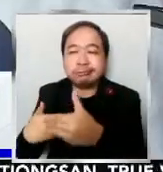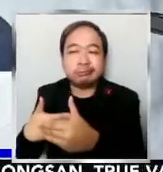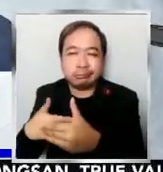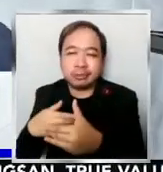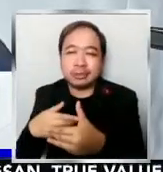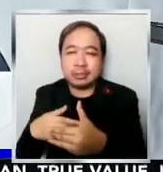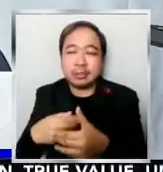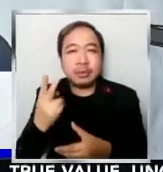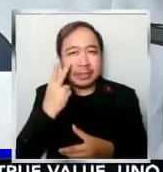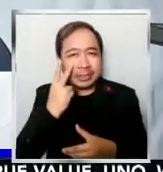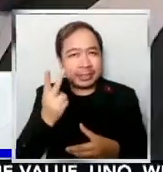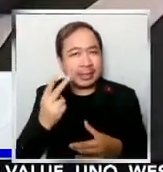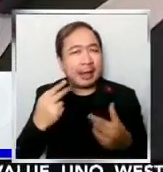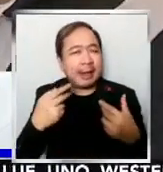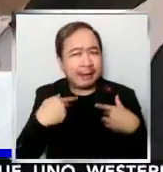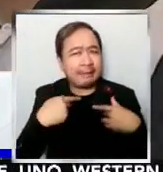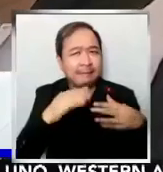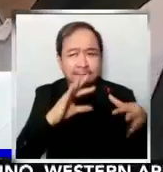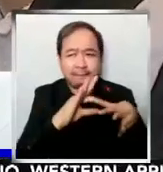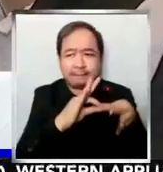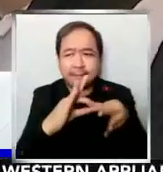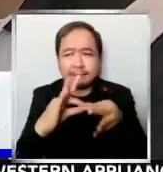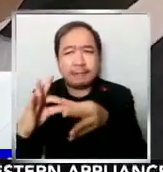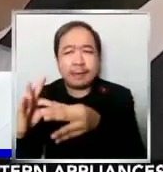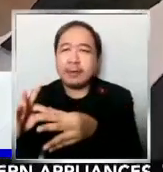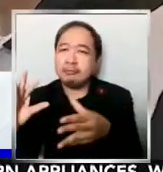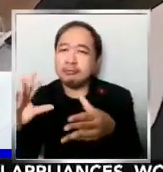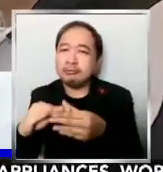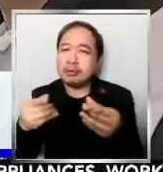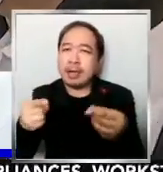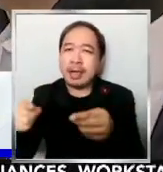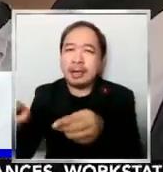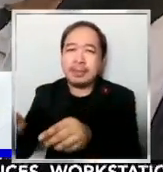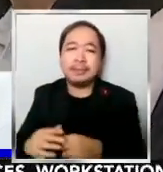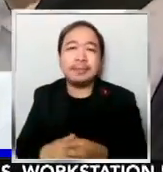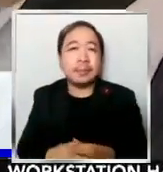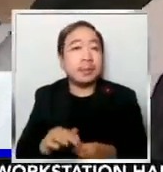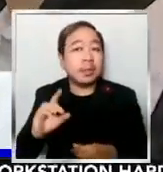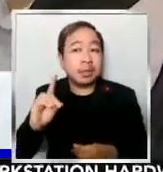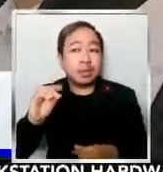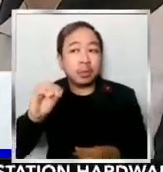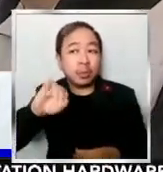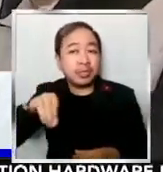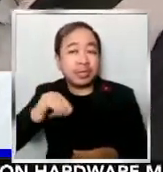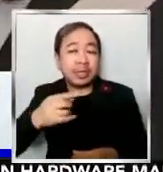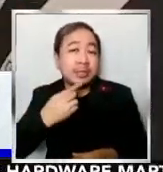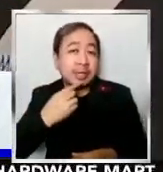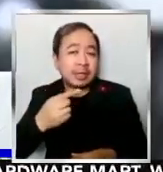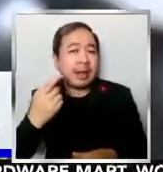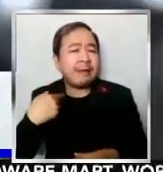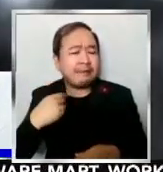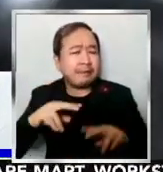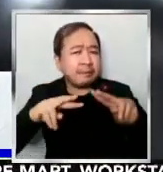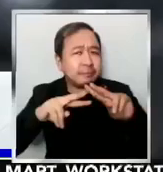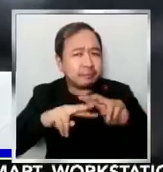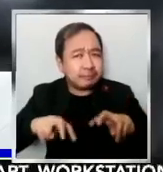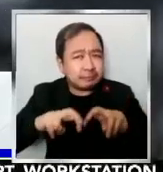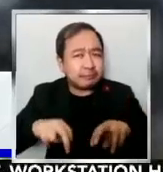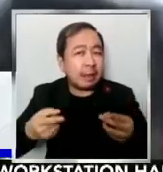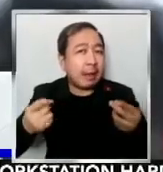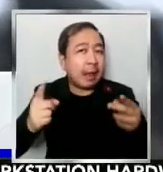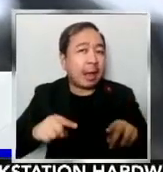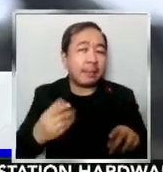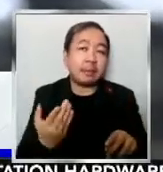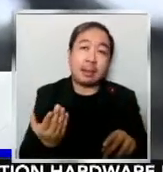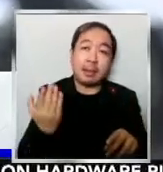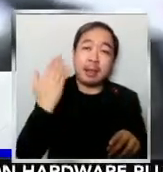just a string that ties everything together. Ayon kay Remulla, may mga nadiskubre raw ang mga investigador na nangyari noong Setyembre na magpapatibay. Sa